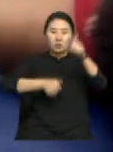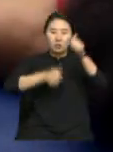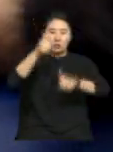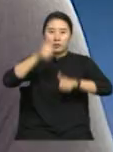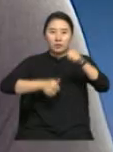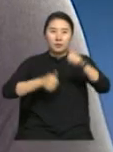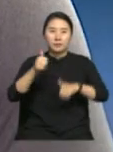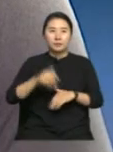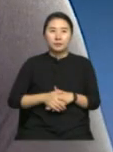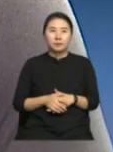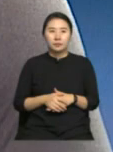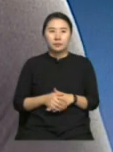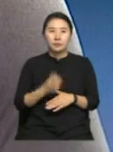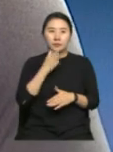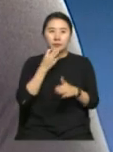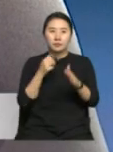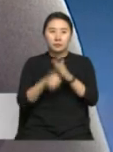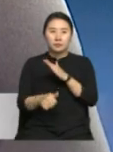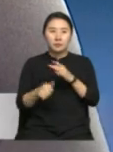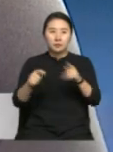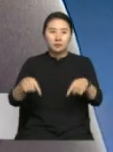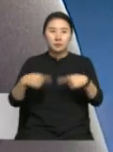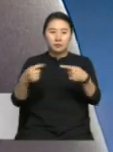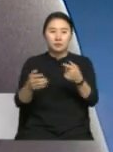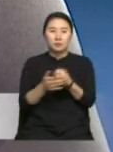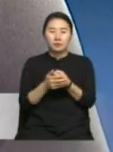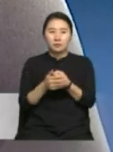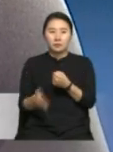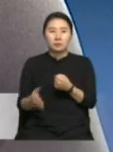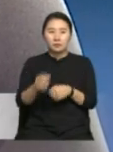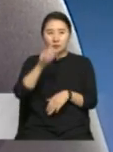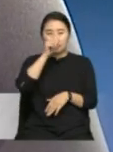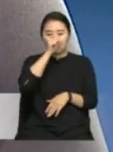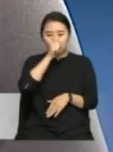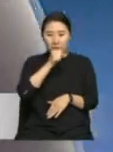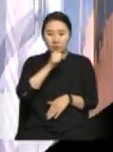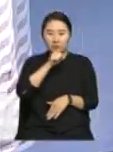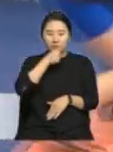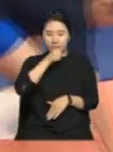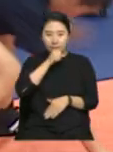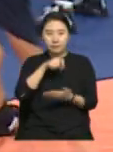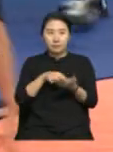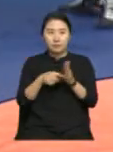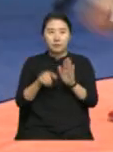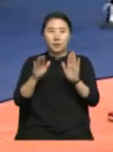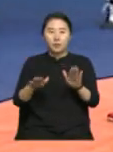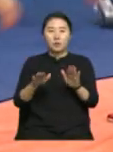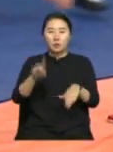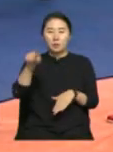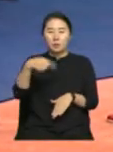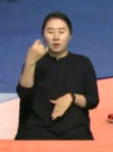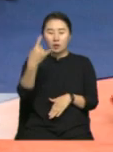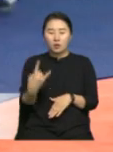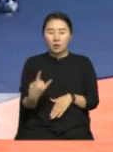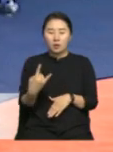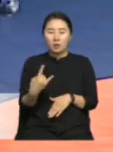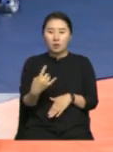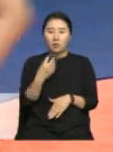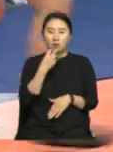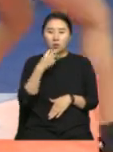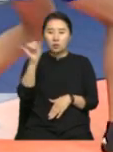메달입니다. 서울 대표로 출전하는 만큼 그만큼 좋은 성적을 낼수 있게끔. 올해 100회